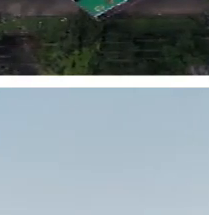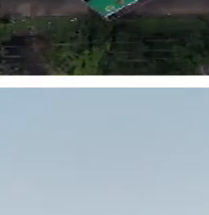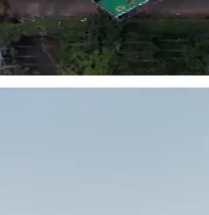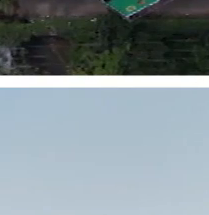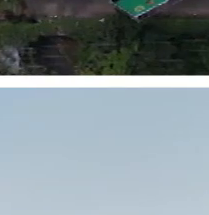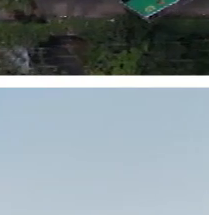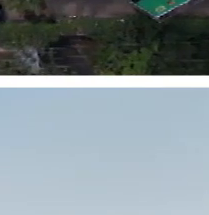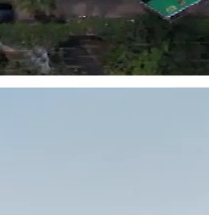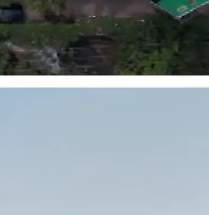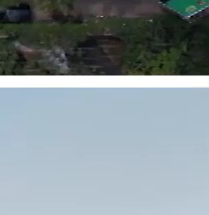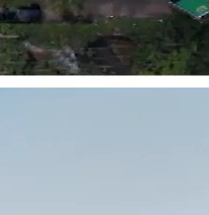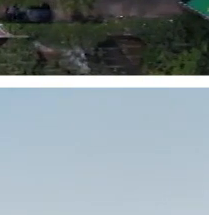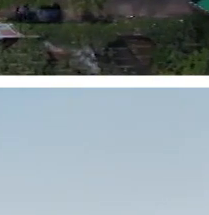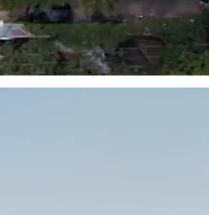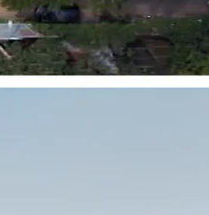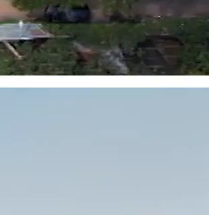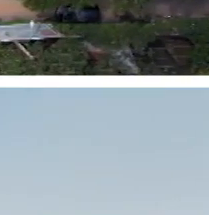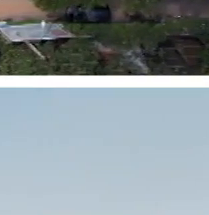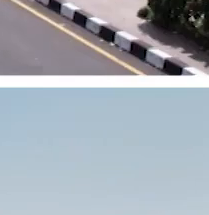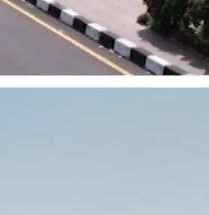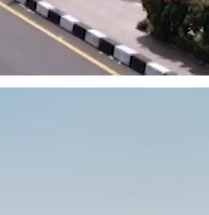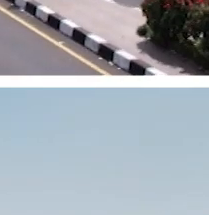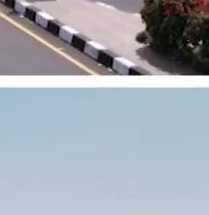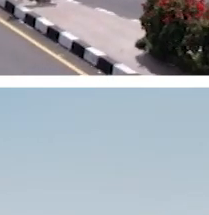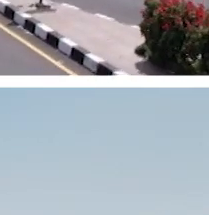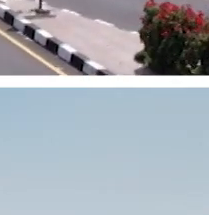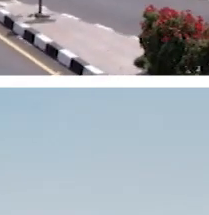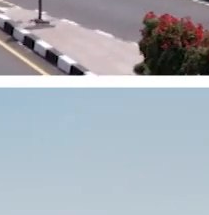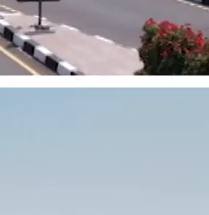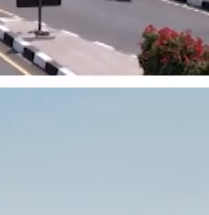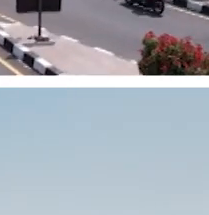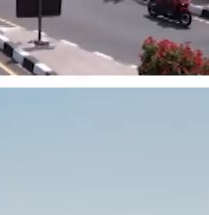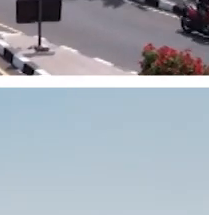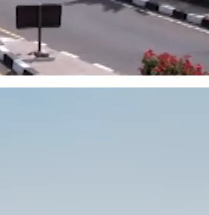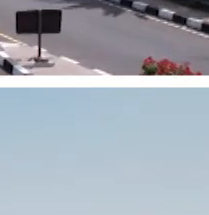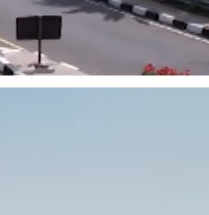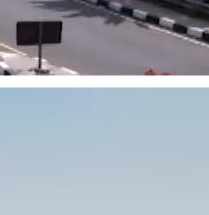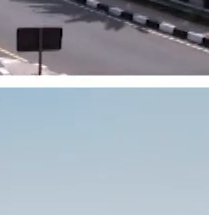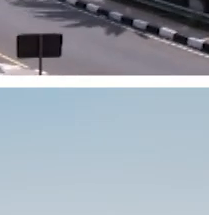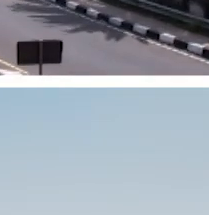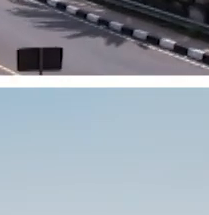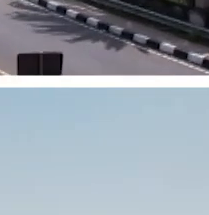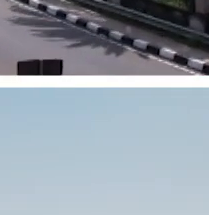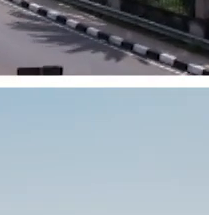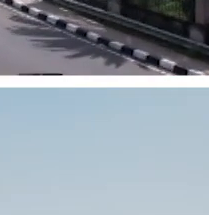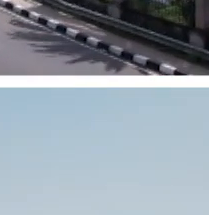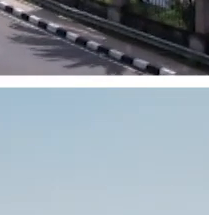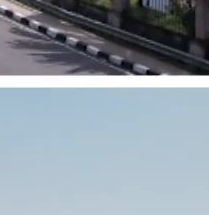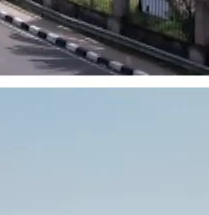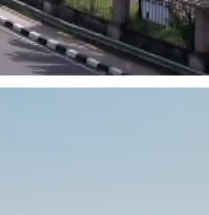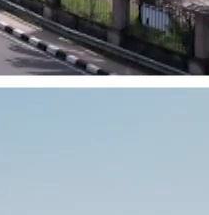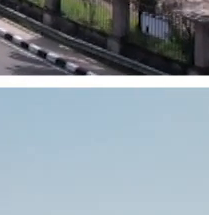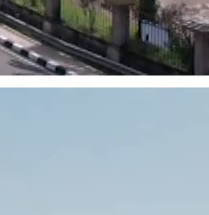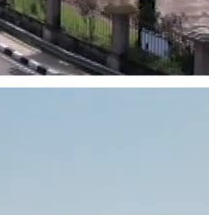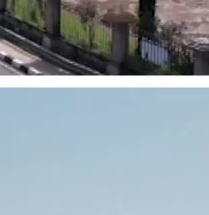menjadi tujuan favorit bagi masyarakat yang akan mengisi liburan atau merayakan malam tahun baru bersama dengan keluarga. Namun beberapa